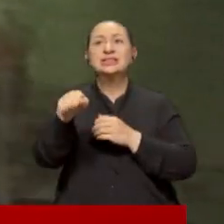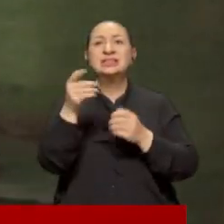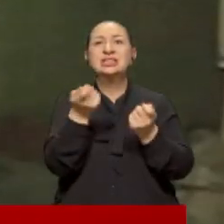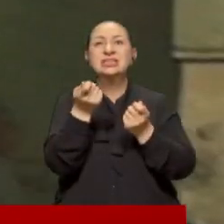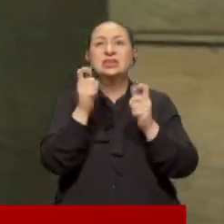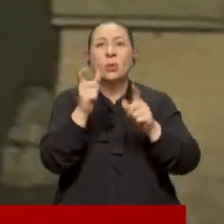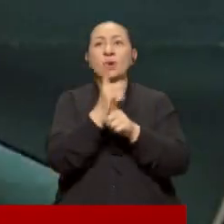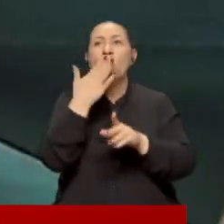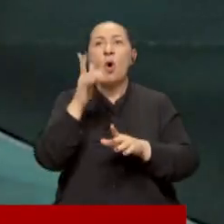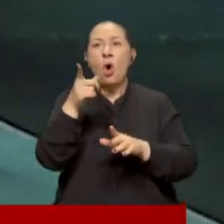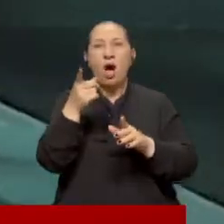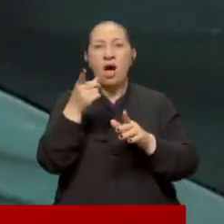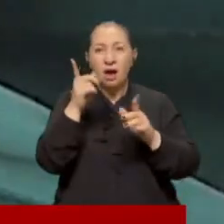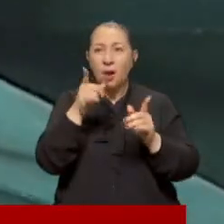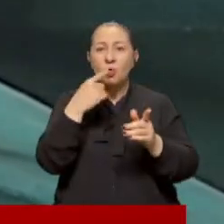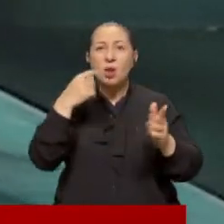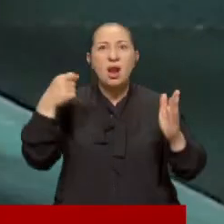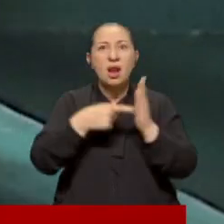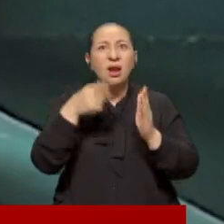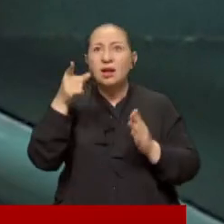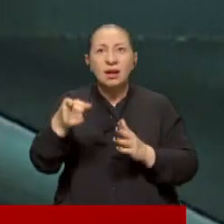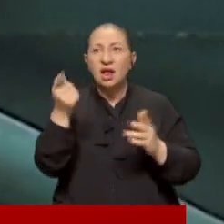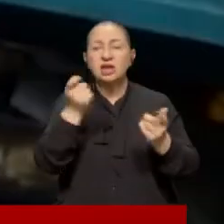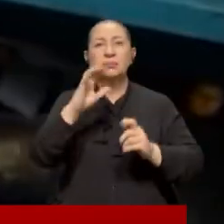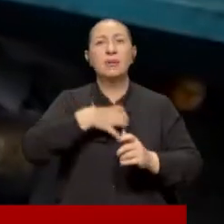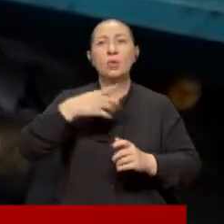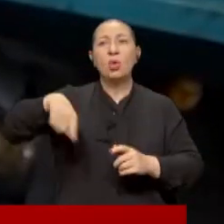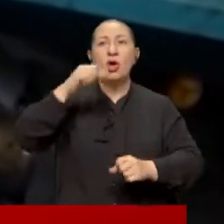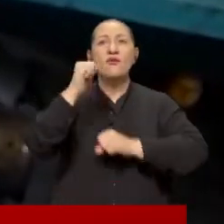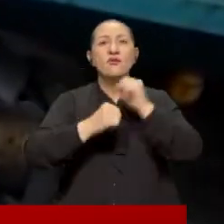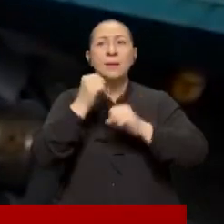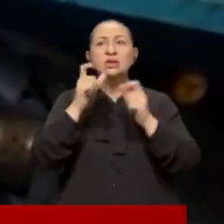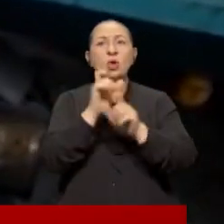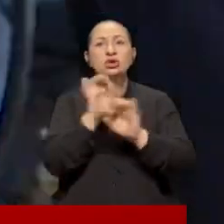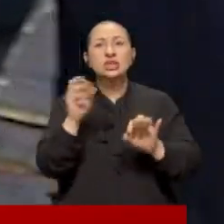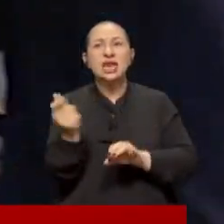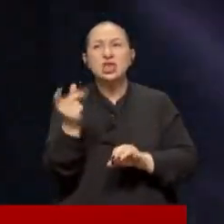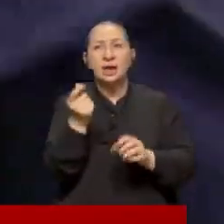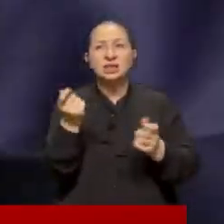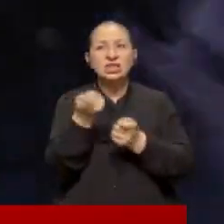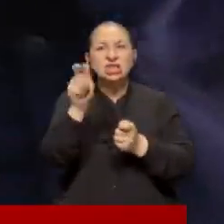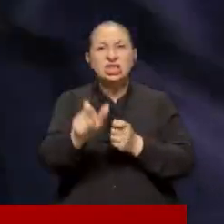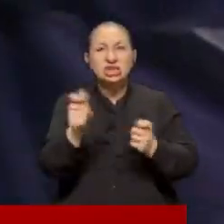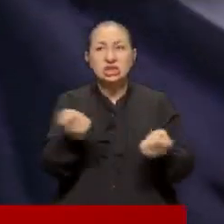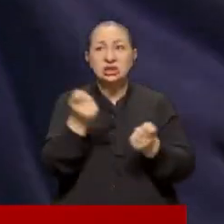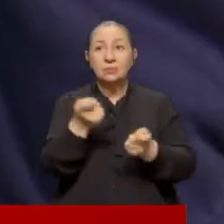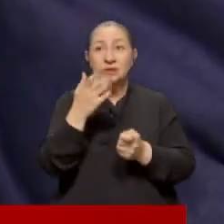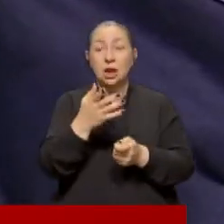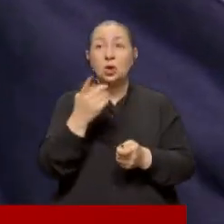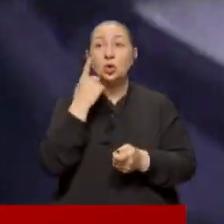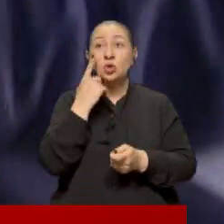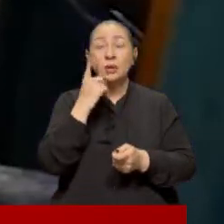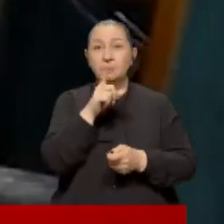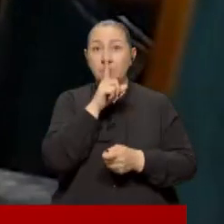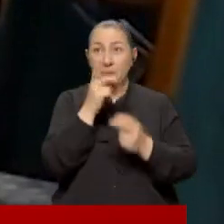yöneldi. Soylu'nun işverenlere hedef alan bu sözleri, işverenlerin fabrikalarda sigortasız kaçak olarak işçi çalıştırmasına hükümet